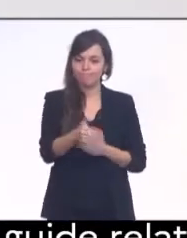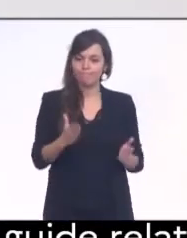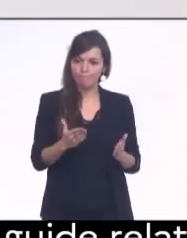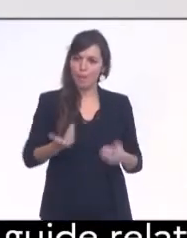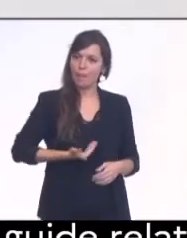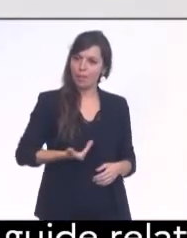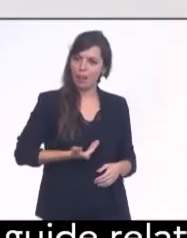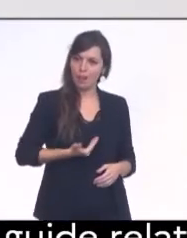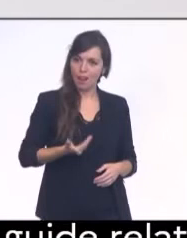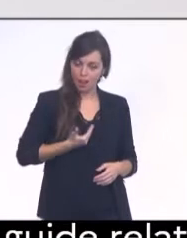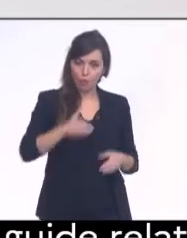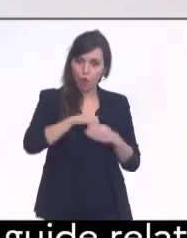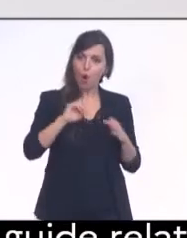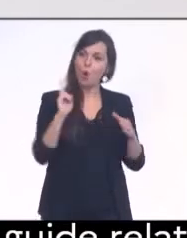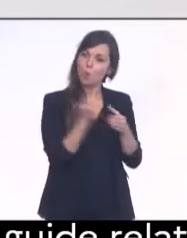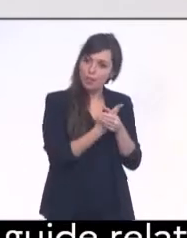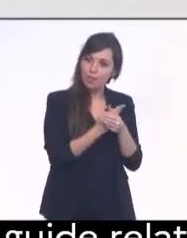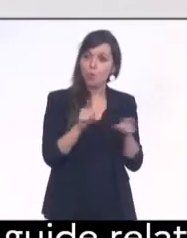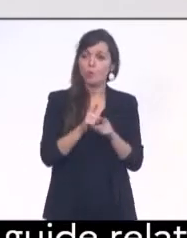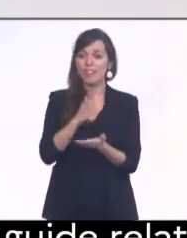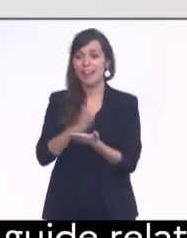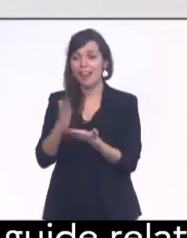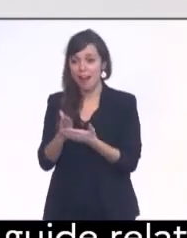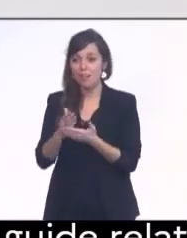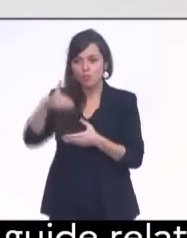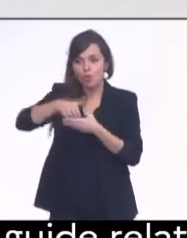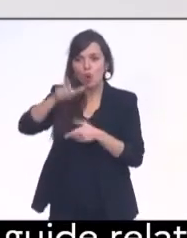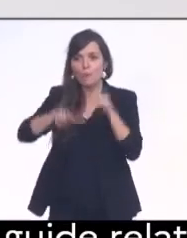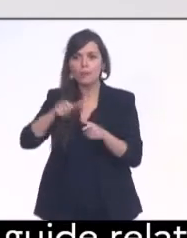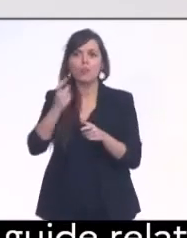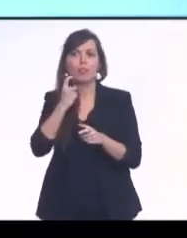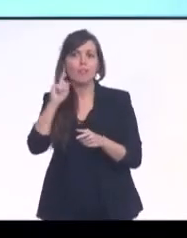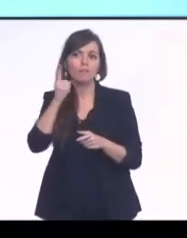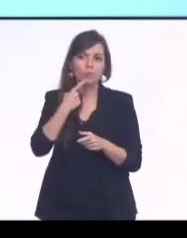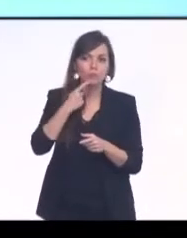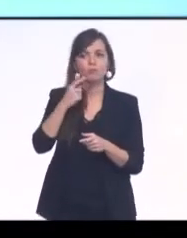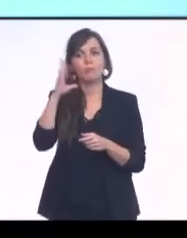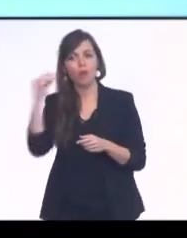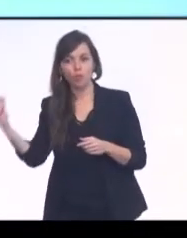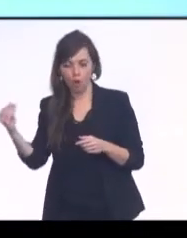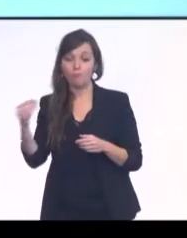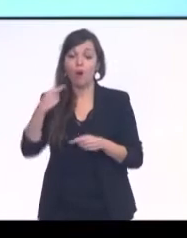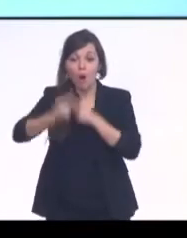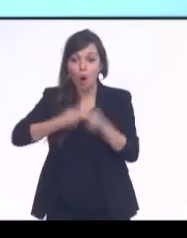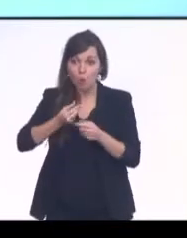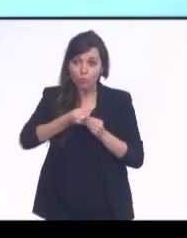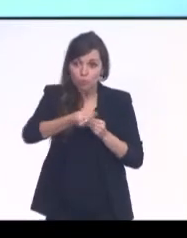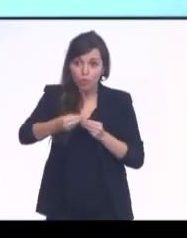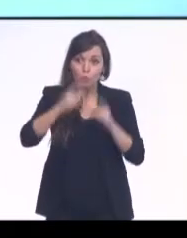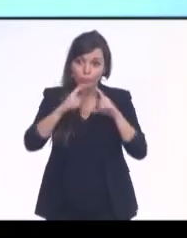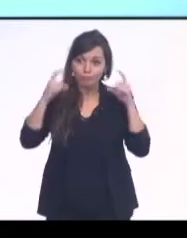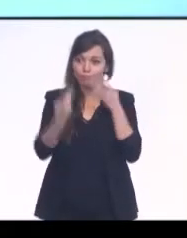les dispositifs Ulysse ainsi que toutes les classes ayant des élèves malentendants et sourds sont en cours d'équipement en masque à